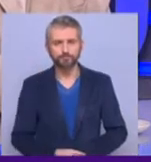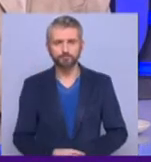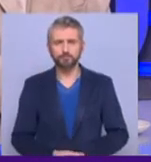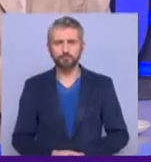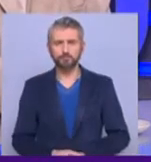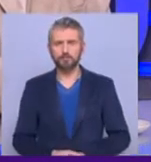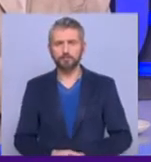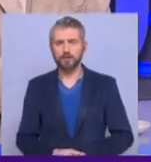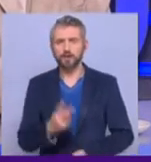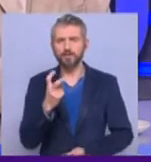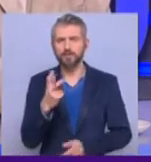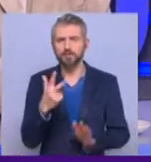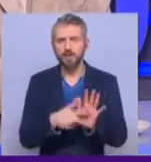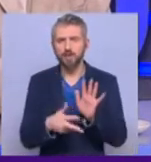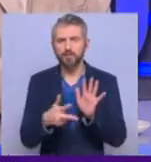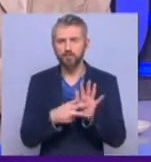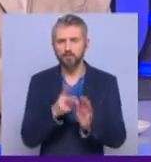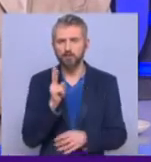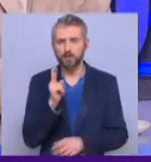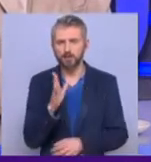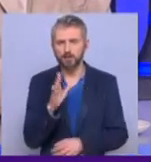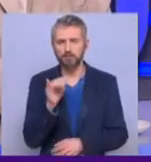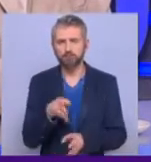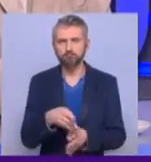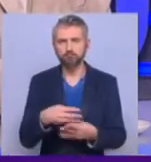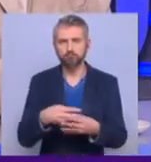вітання. 288 квартир у